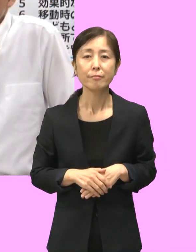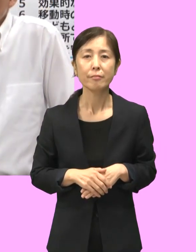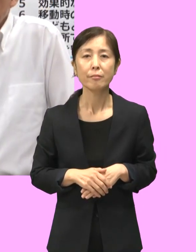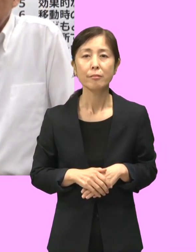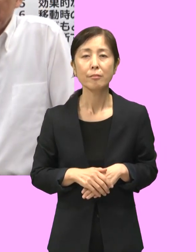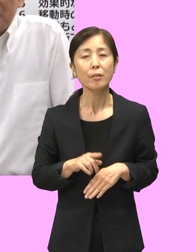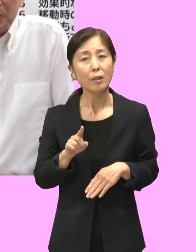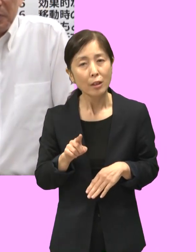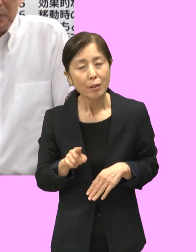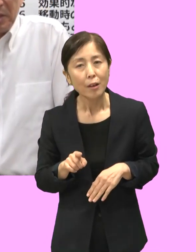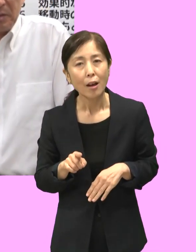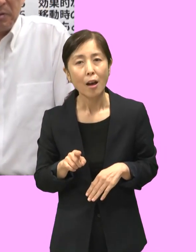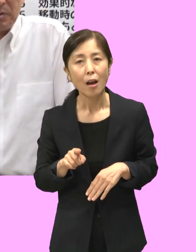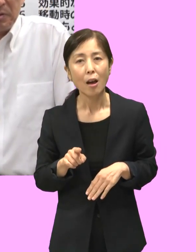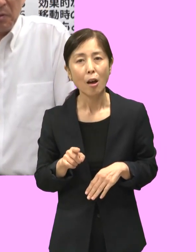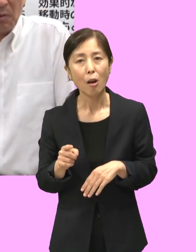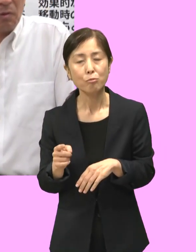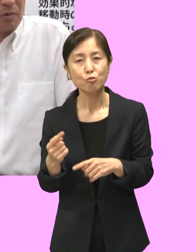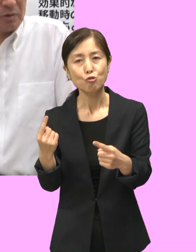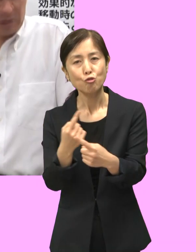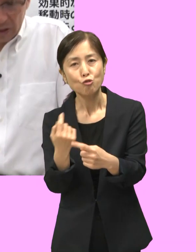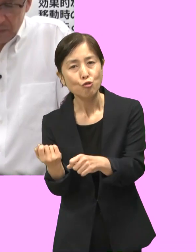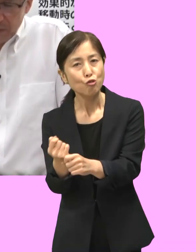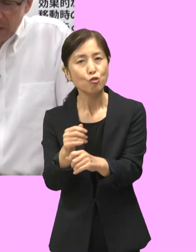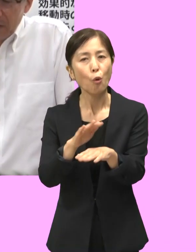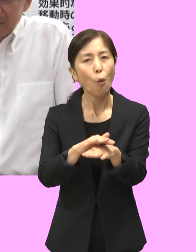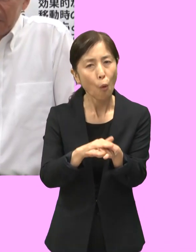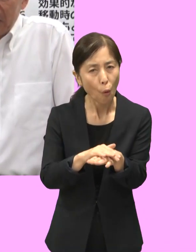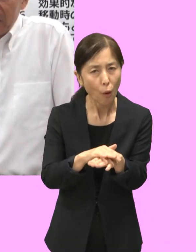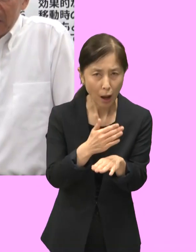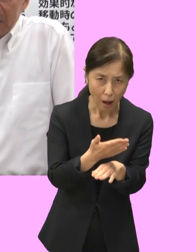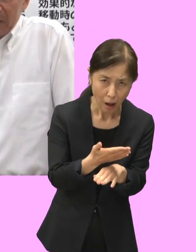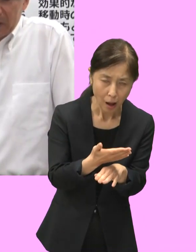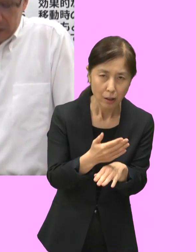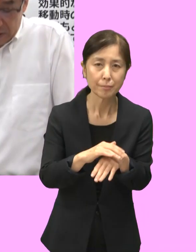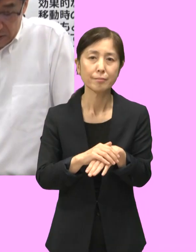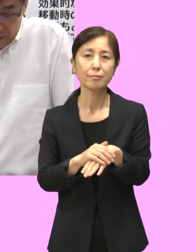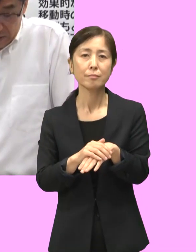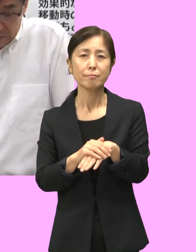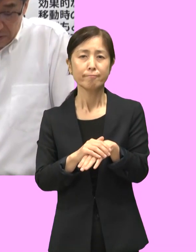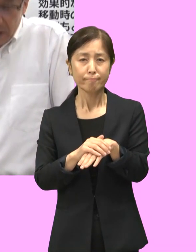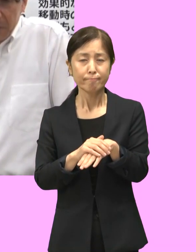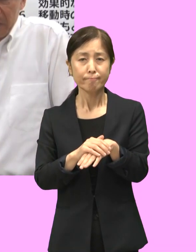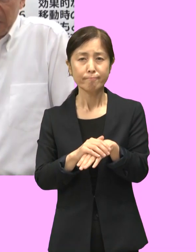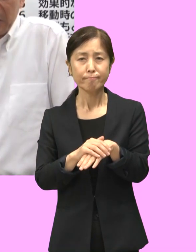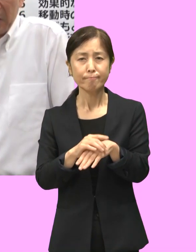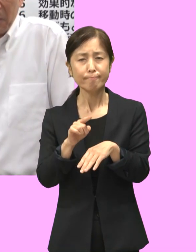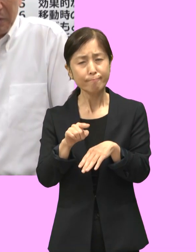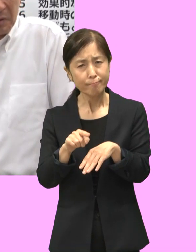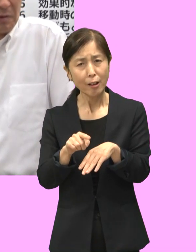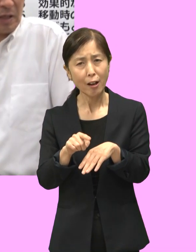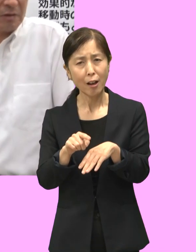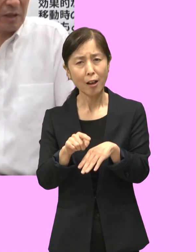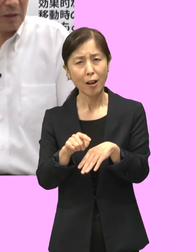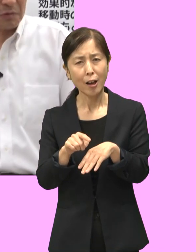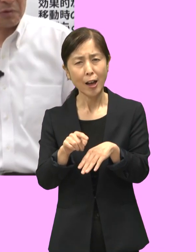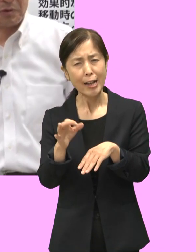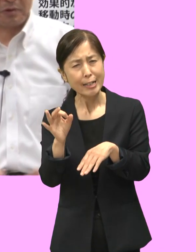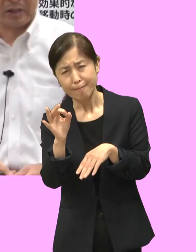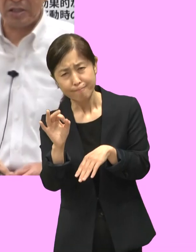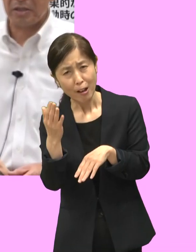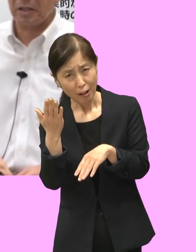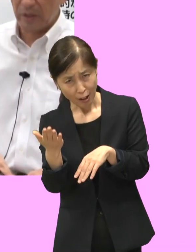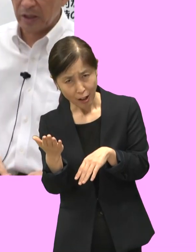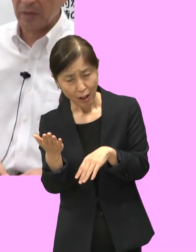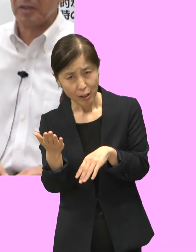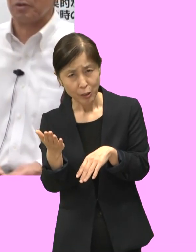まあ、その点ではどのような復旧の方法をするか、あるいは、それがそれによってどの程度の額になるかという